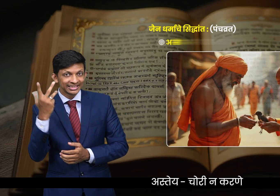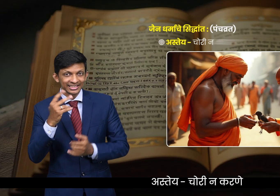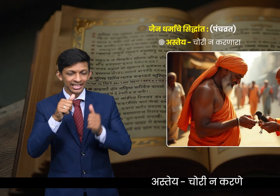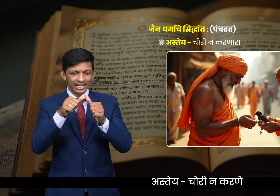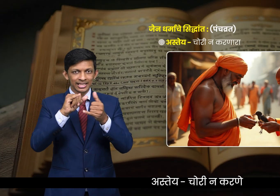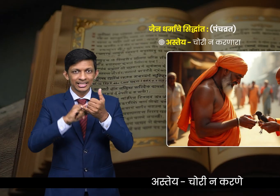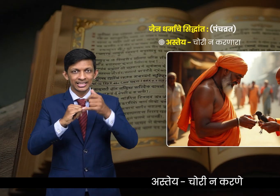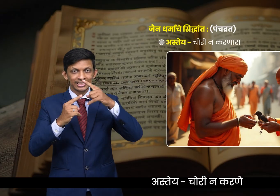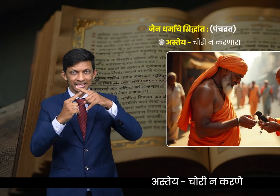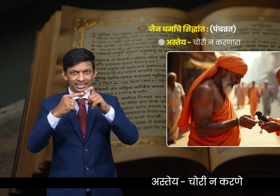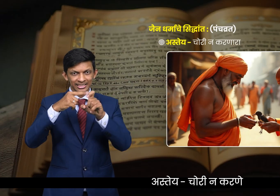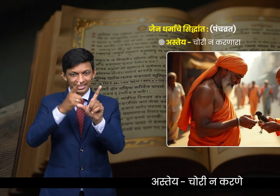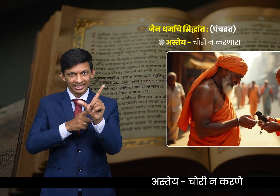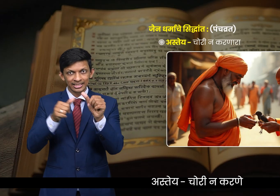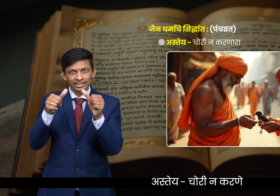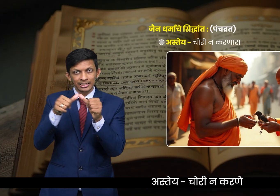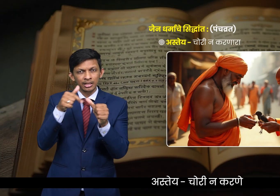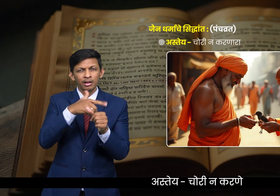अस्तेय, चोरी न करणे,